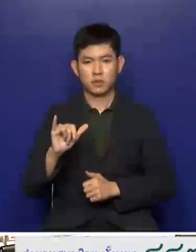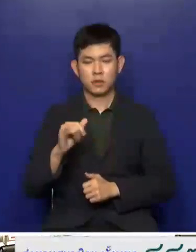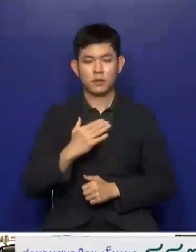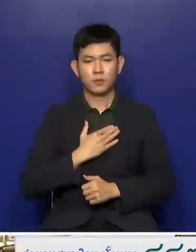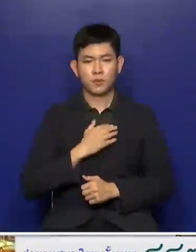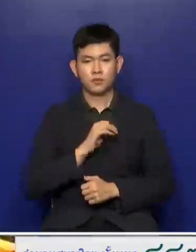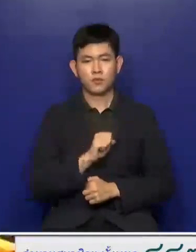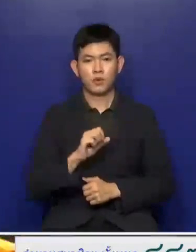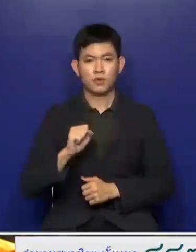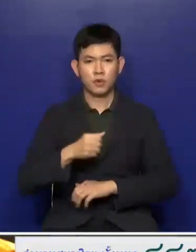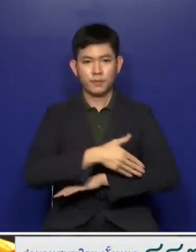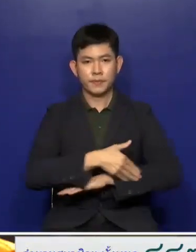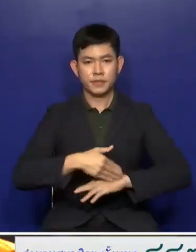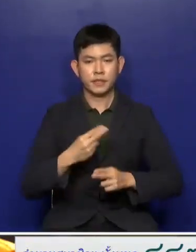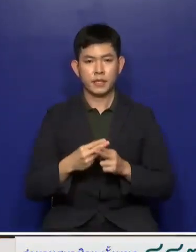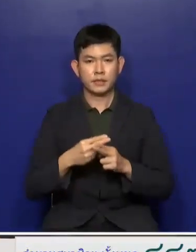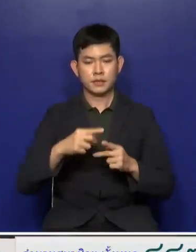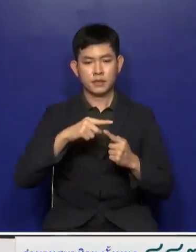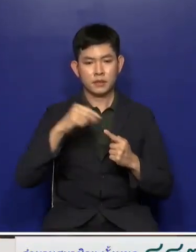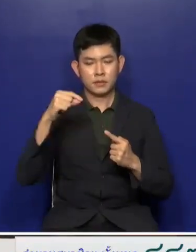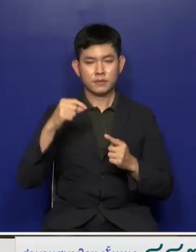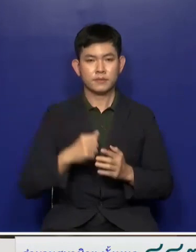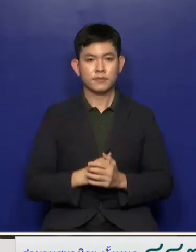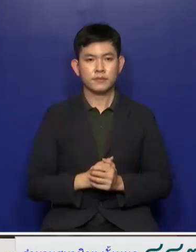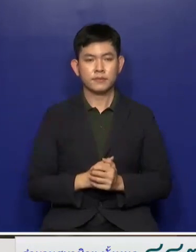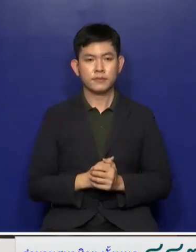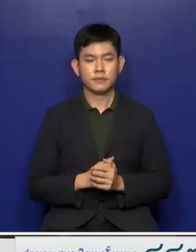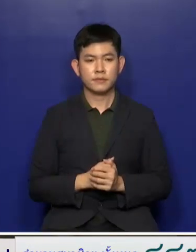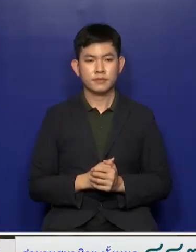าผู้แทนราษฎรบัญชีรายชื่อพรรคก้าวไกล